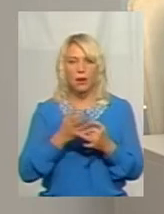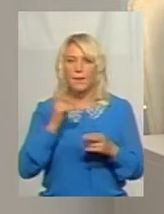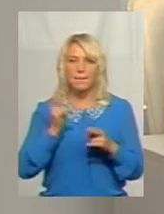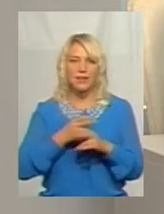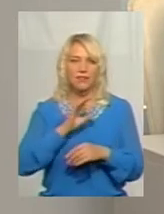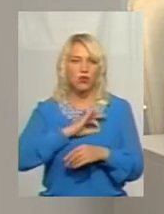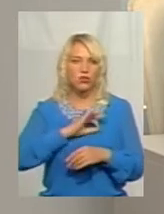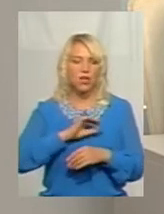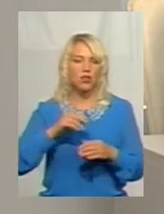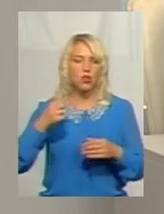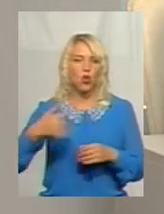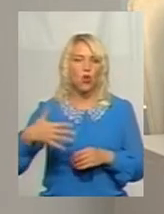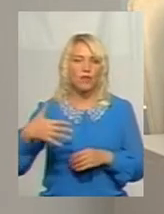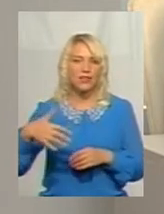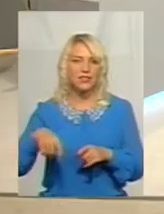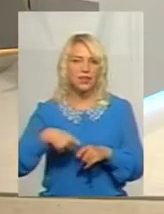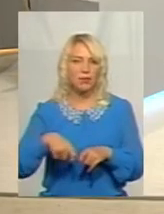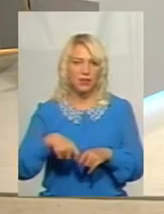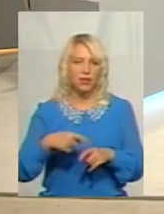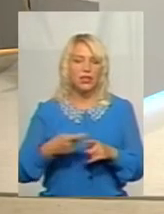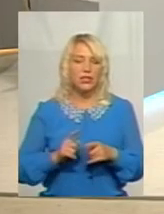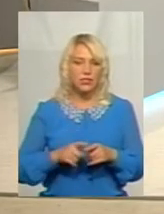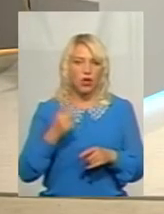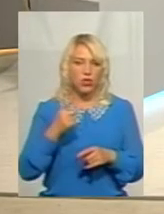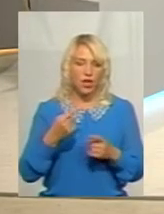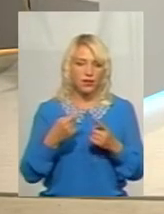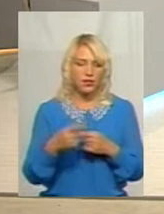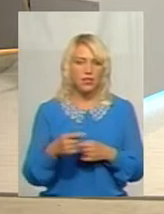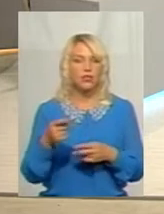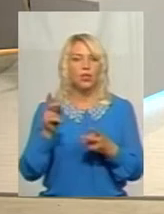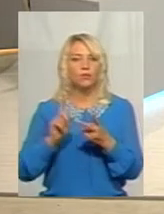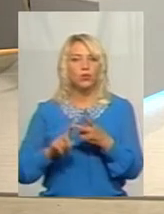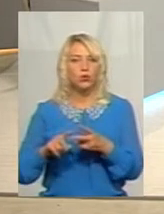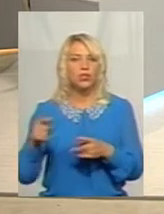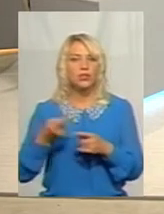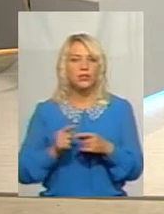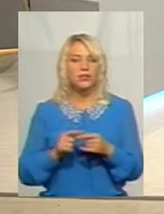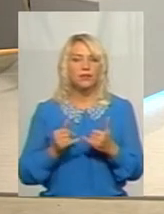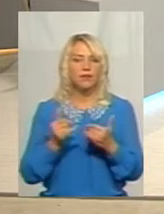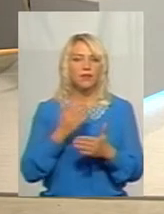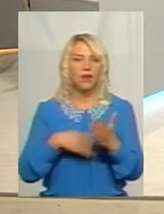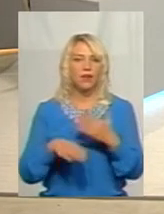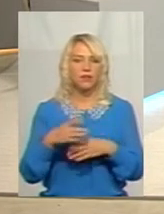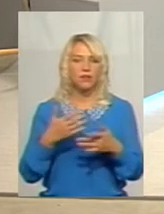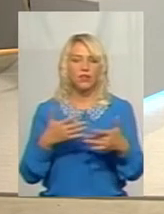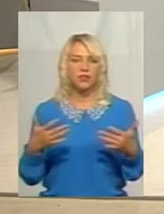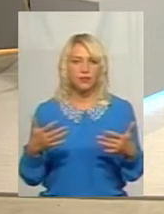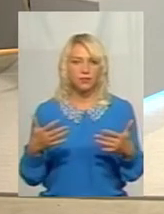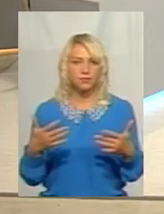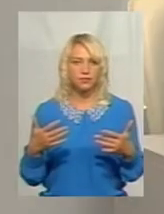використання дороговартісних матеріалів. Це одна різниця. І друга те, що для інвалідів різних